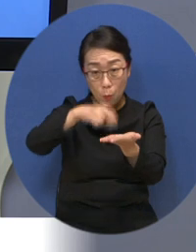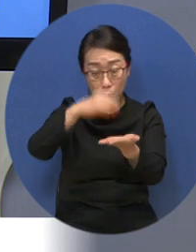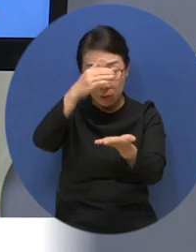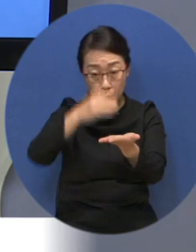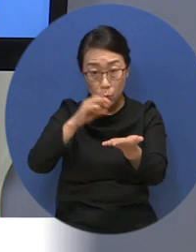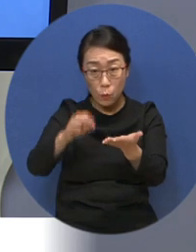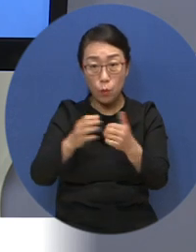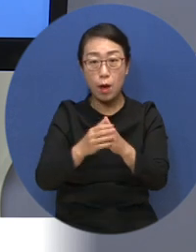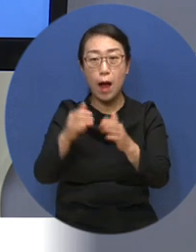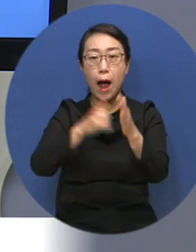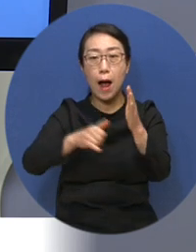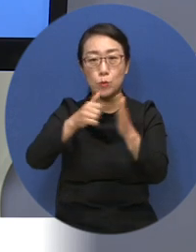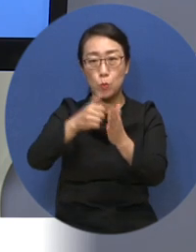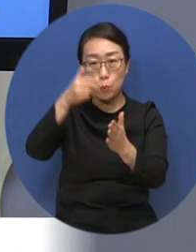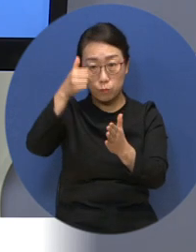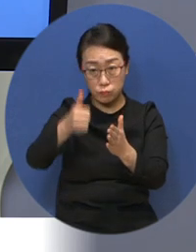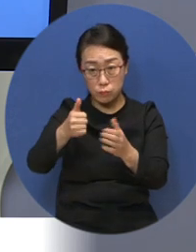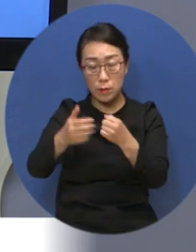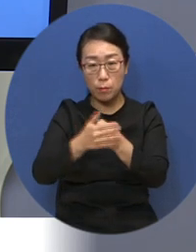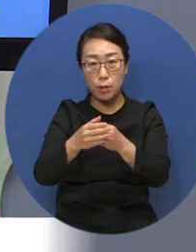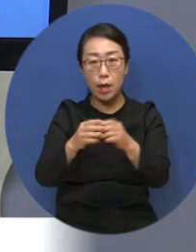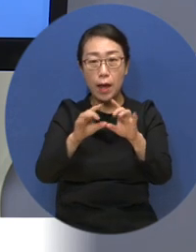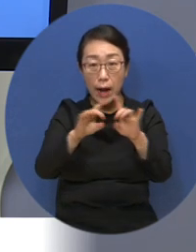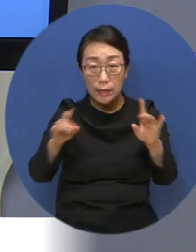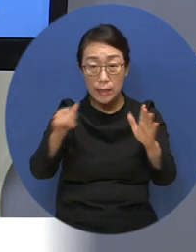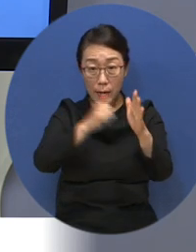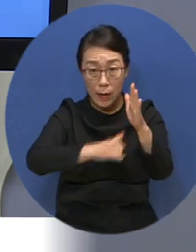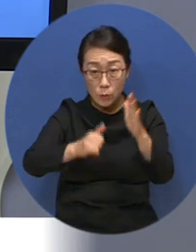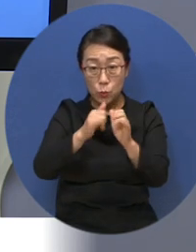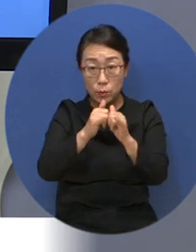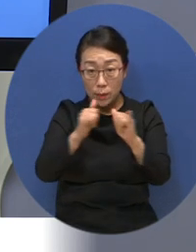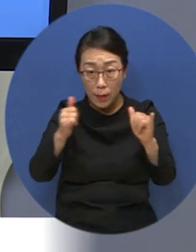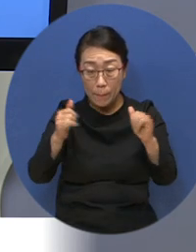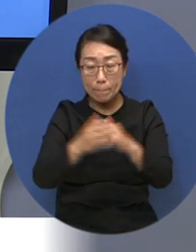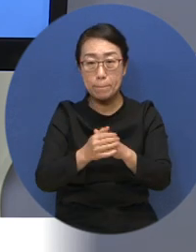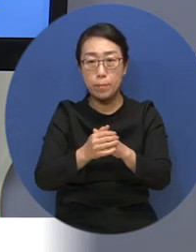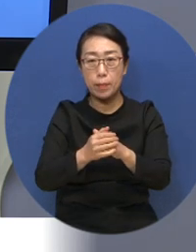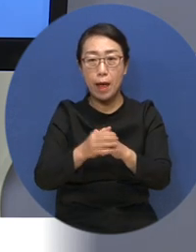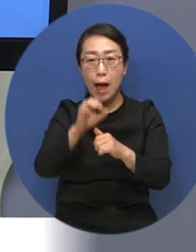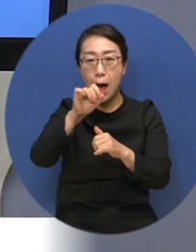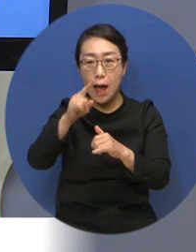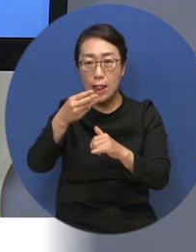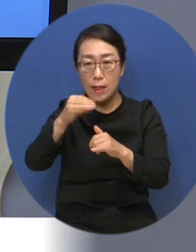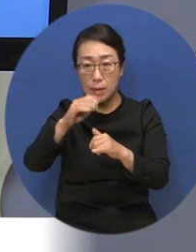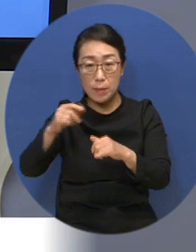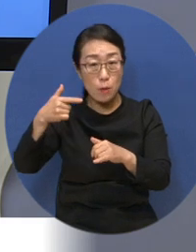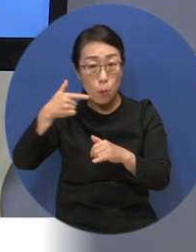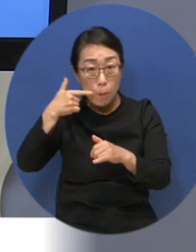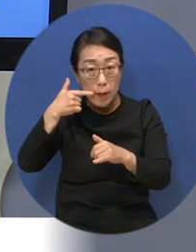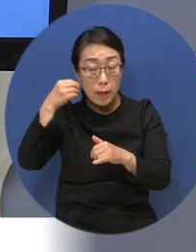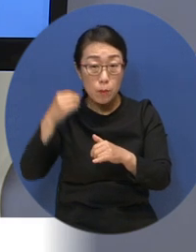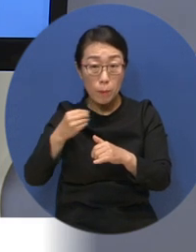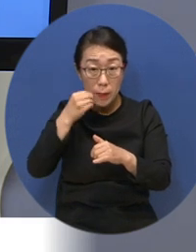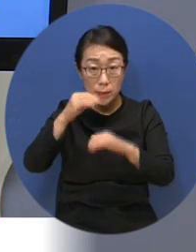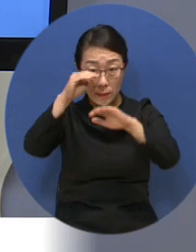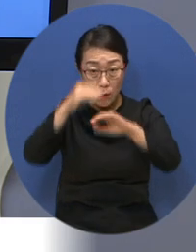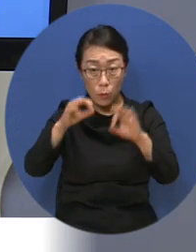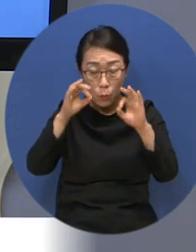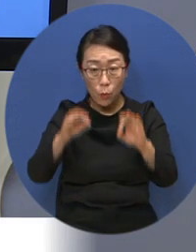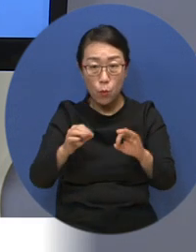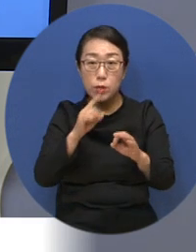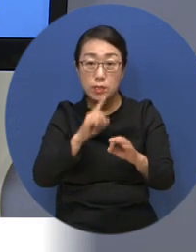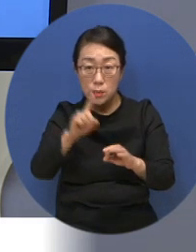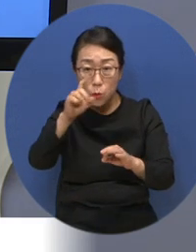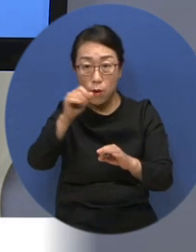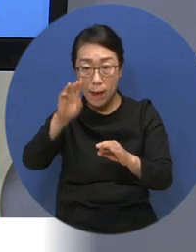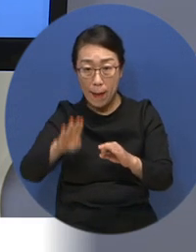에게 발송되므로 세대주의 외세 대원은 성범죄자알림 이누리 질 또는 앱에서 별도 신청을